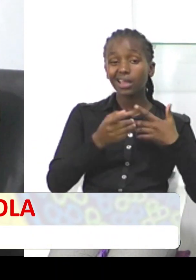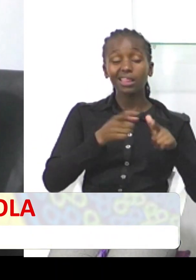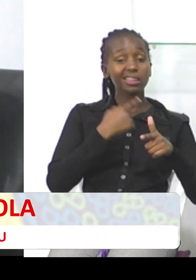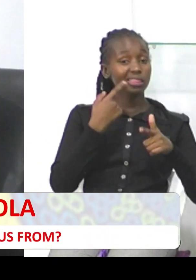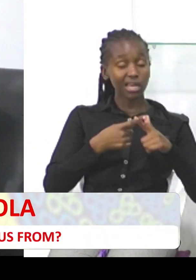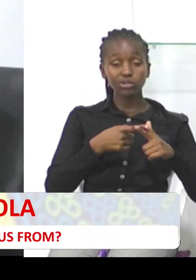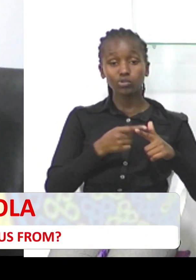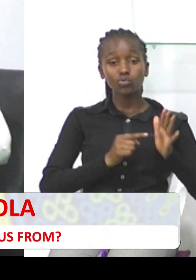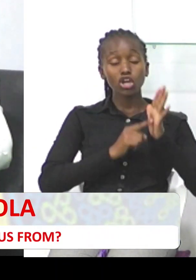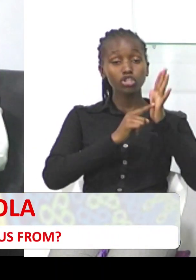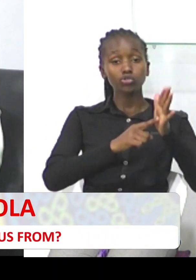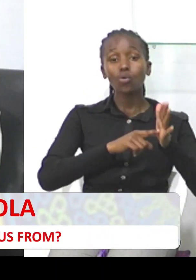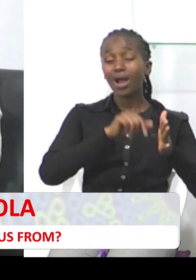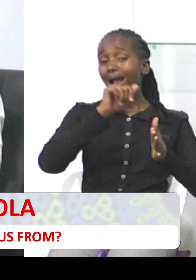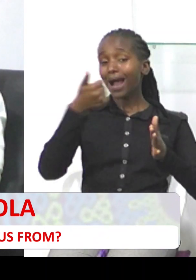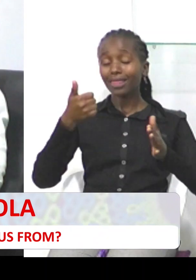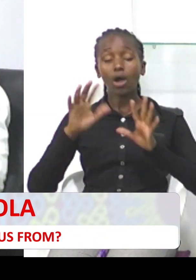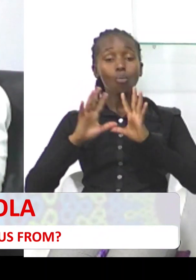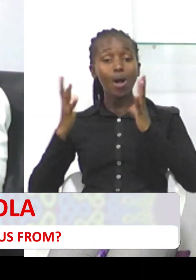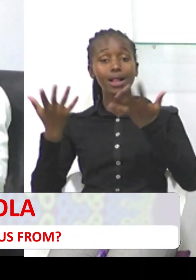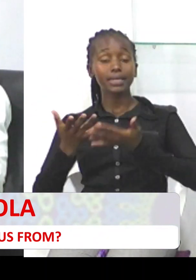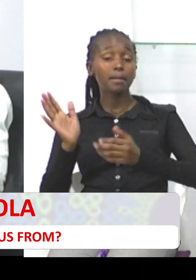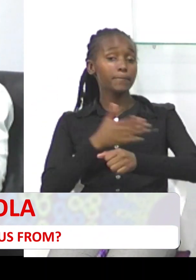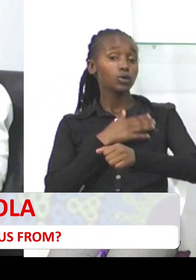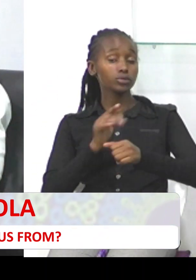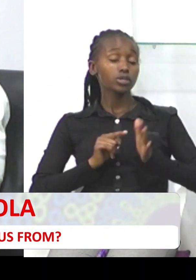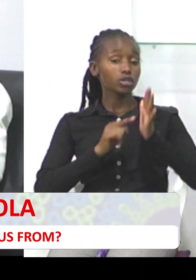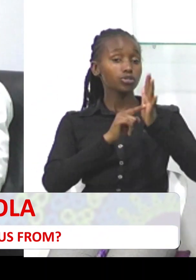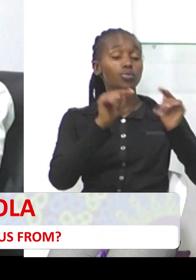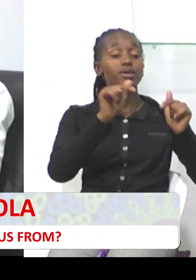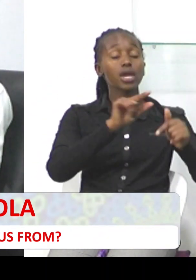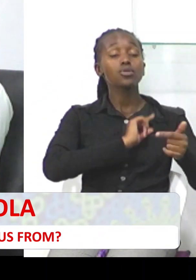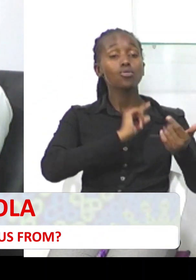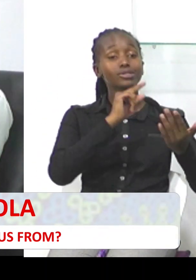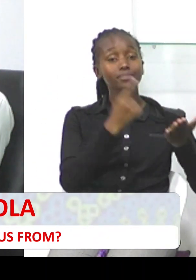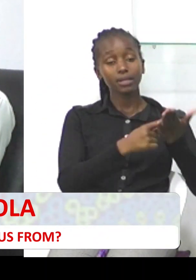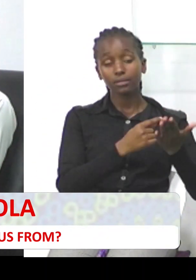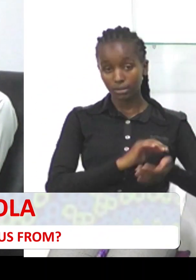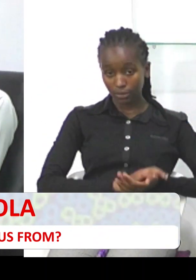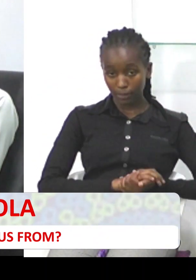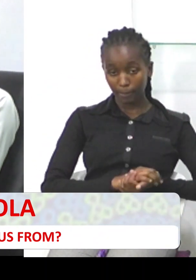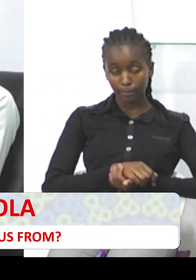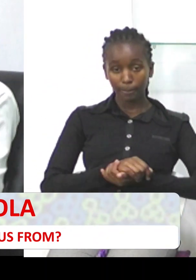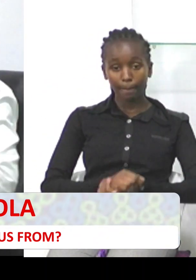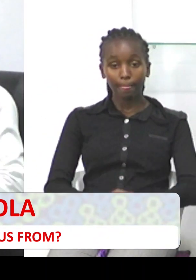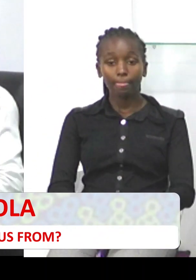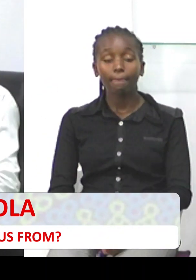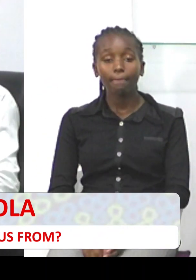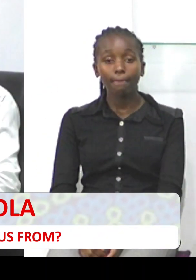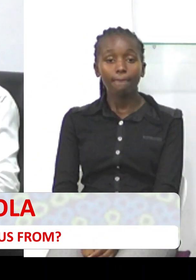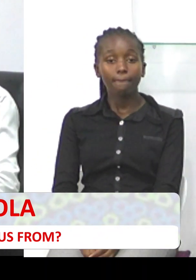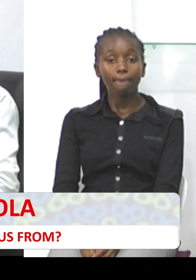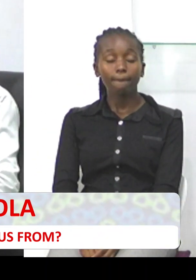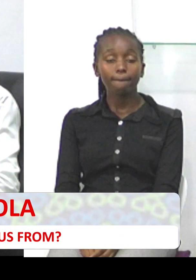ile. Kufano wa Mungu. Tunaisha, bado tunaishanisha. Tunaishanisha, inaisha ini huku.